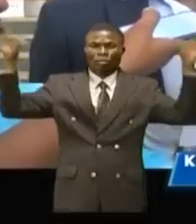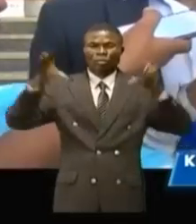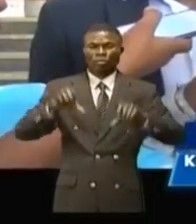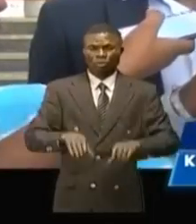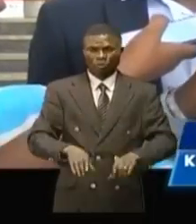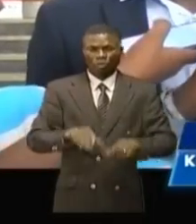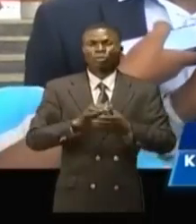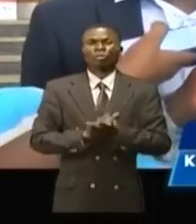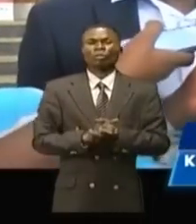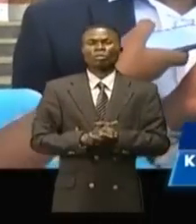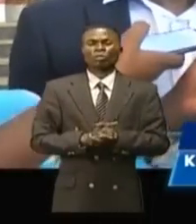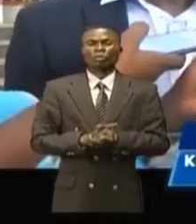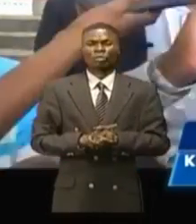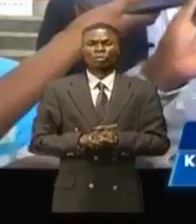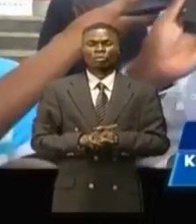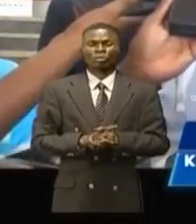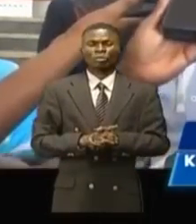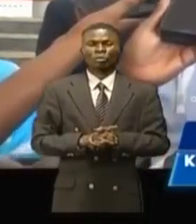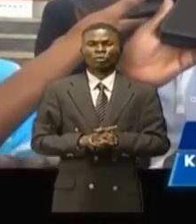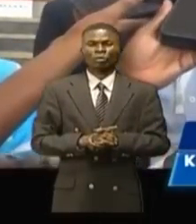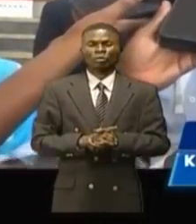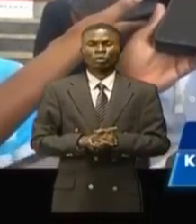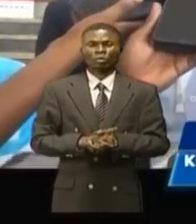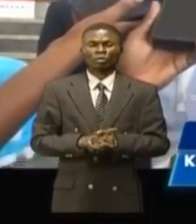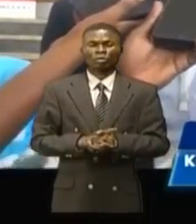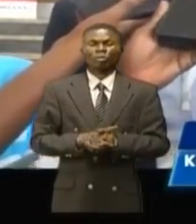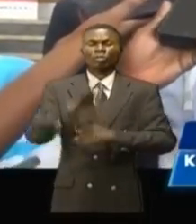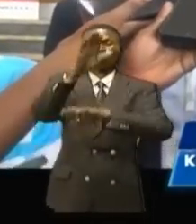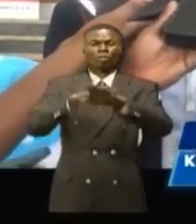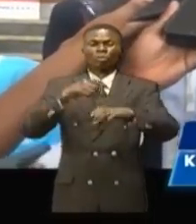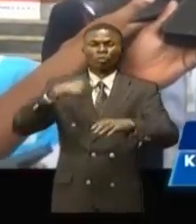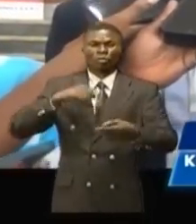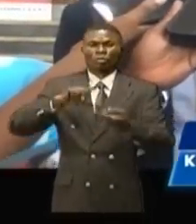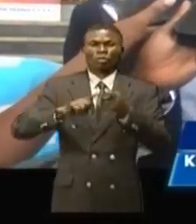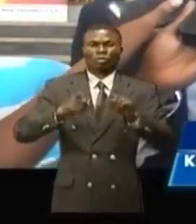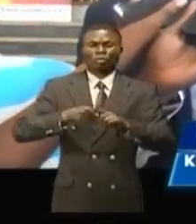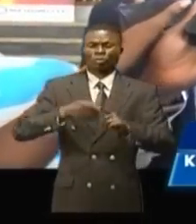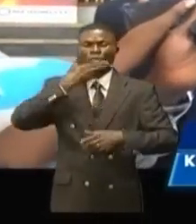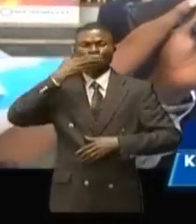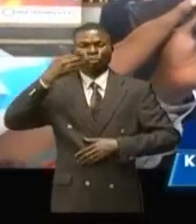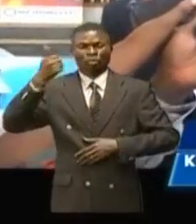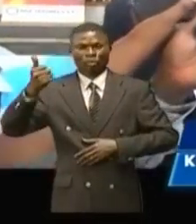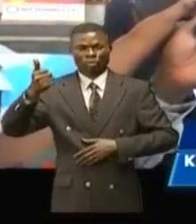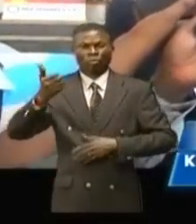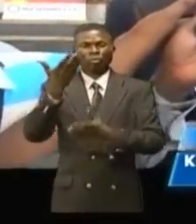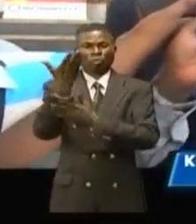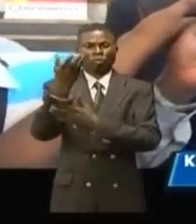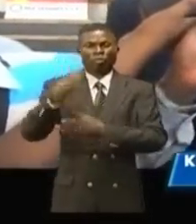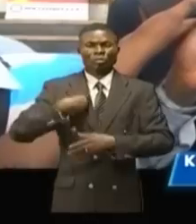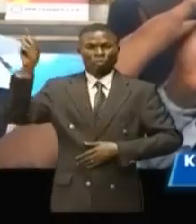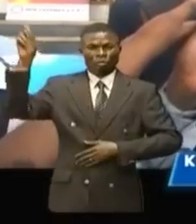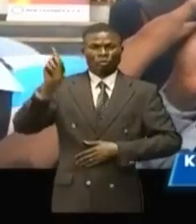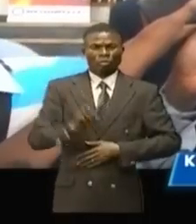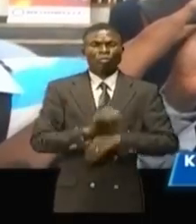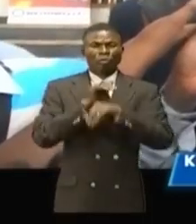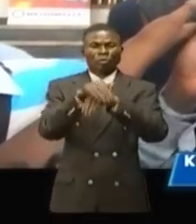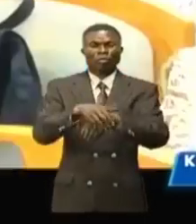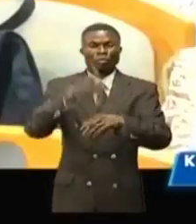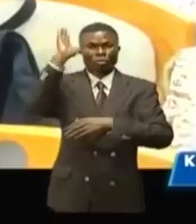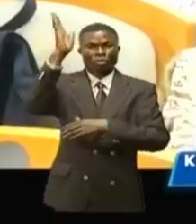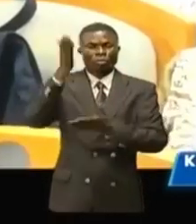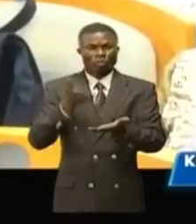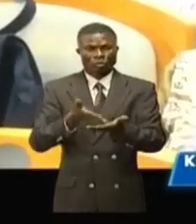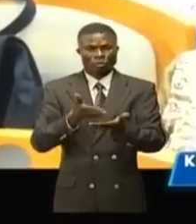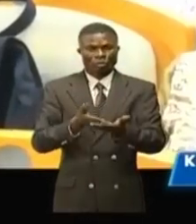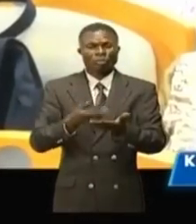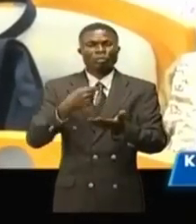I'm here or there? J'ai été invité par un collègue très aimable qui a demandé à ce que je vienne assister au congrès et j'ai